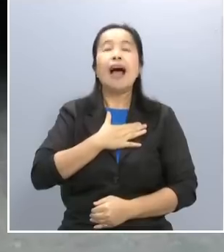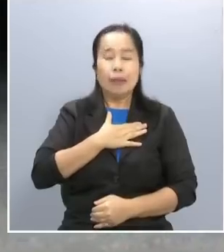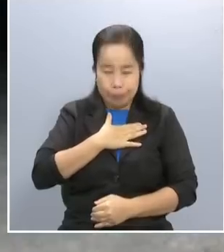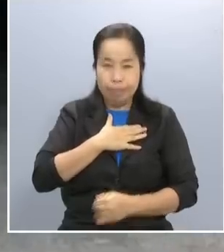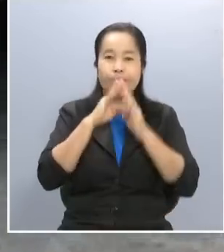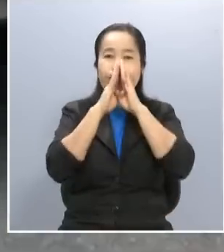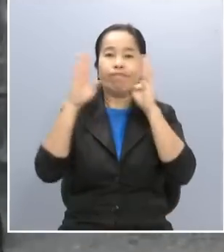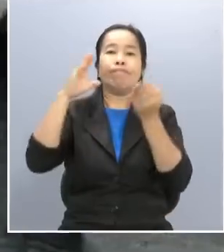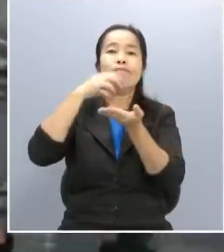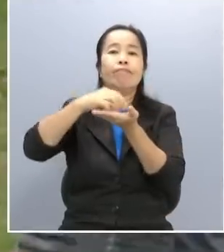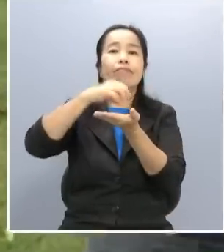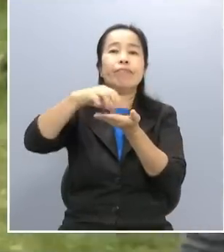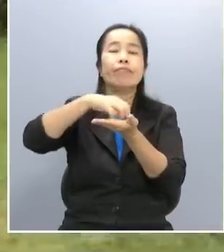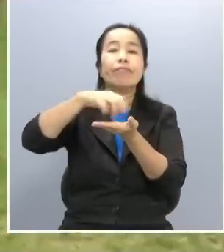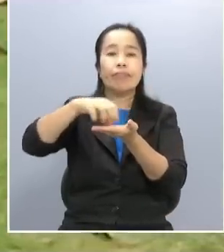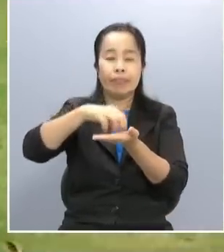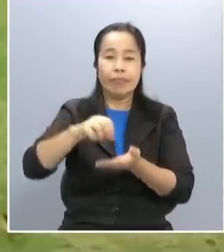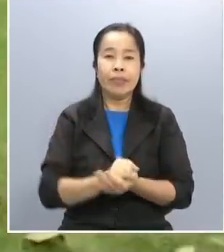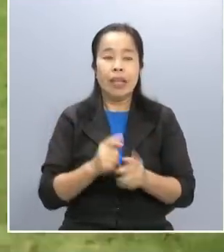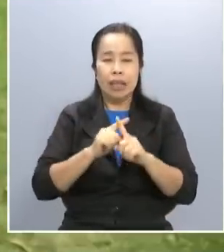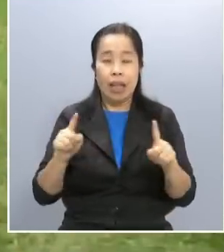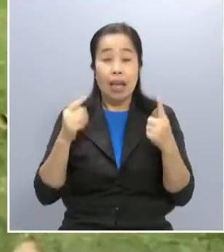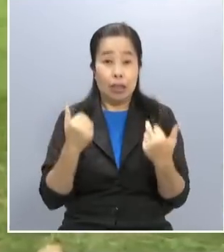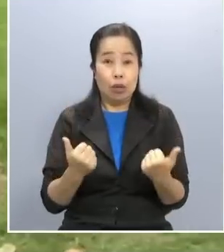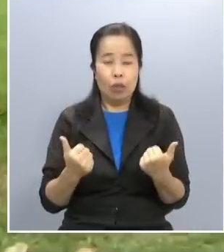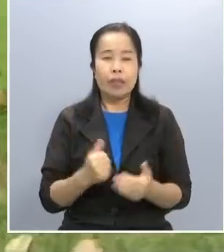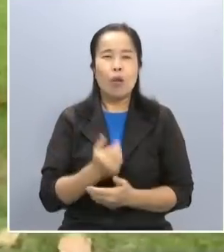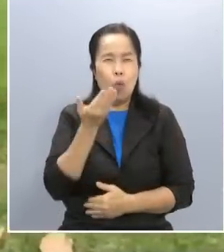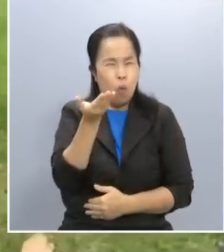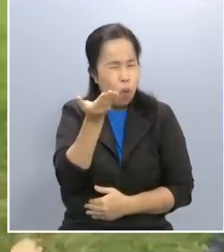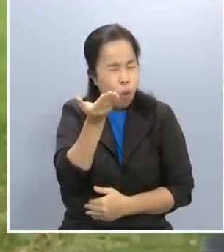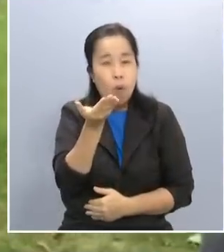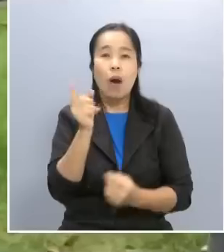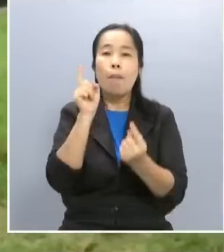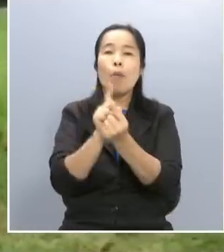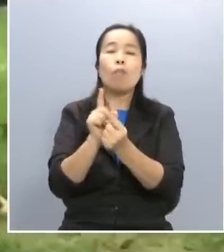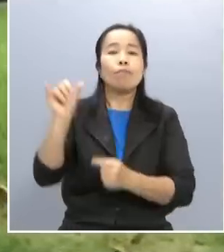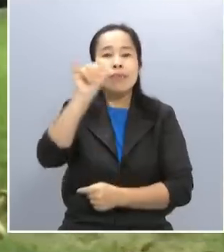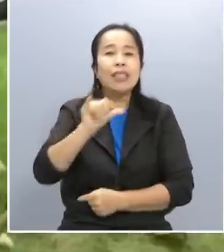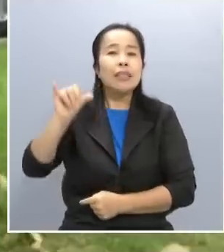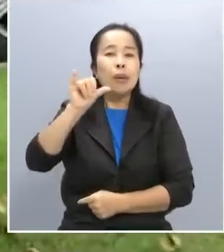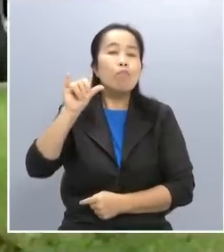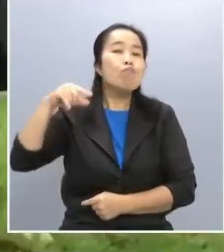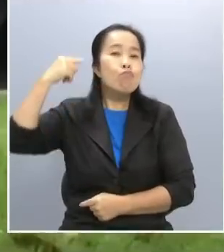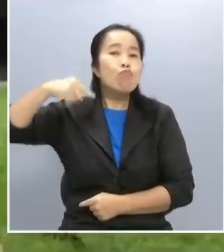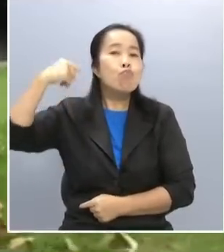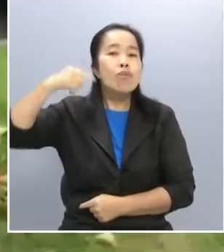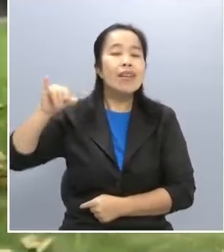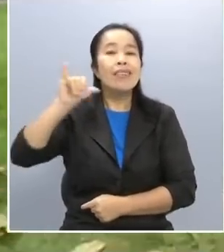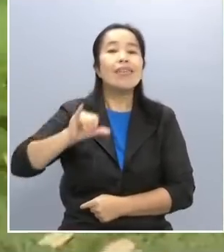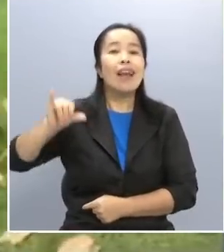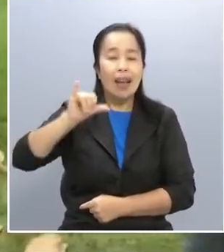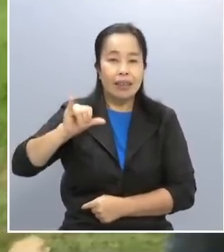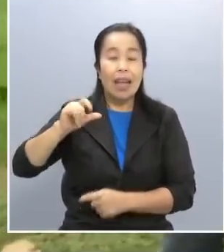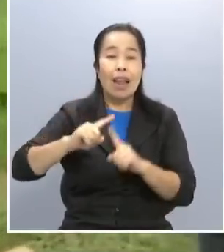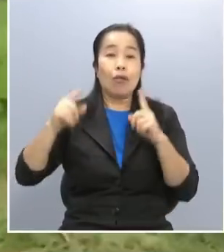ราวทั้งหมดที่มันเกิดขึ้นนะครับแต่ทีเนี้ยขอเถอะนะขอได้เจอกับญาติคนนี้หน่อยก็แล้วกันคุณผู้ชมครับปร